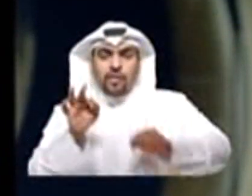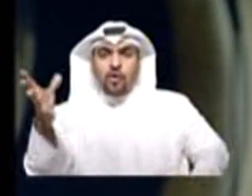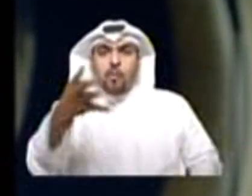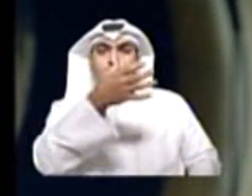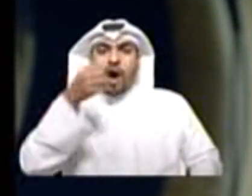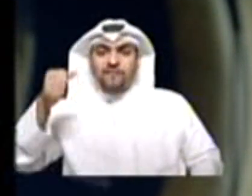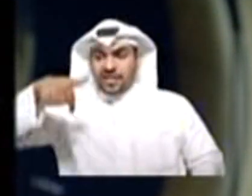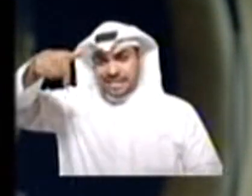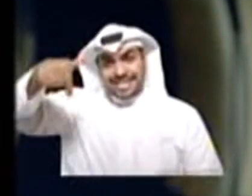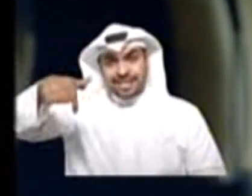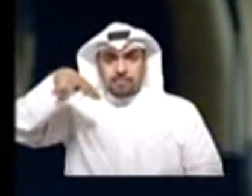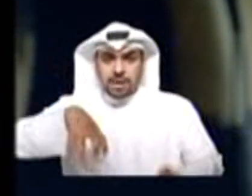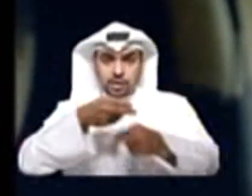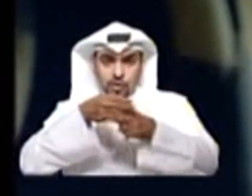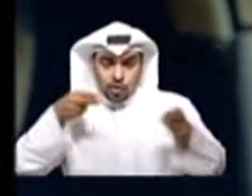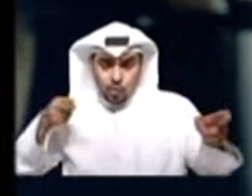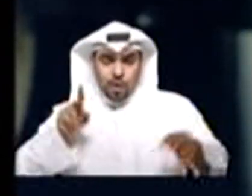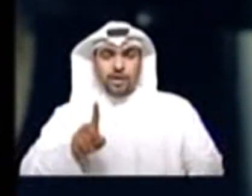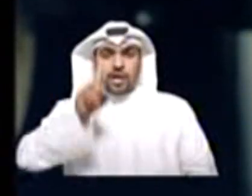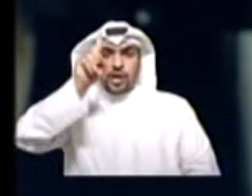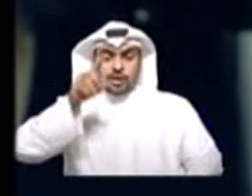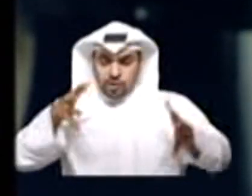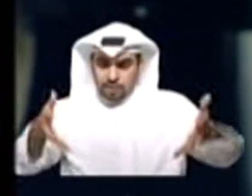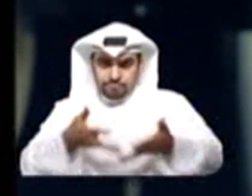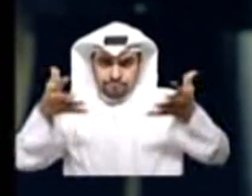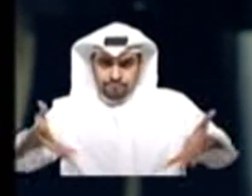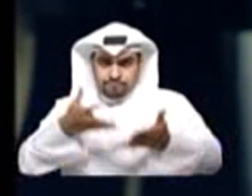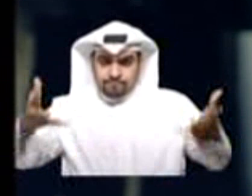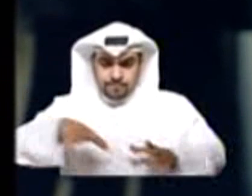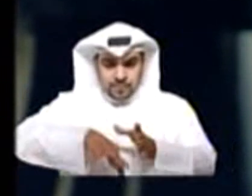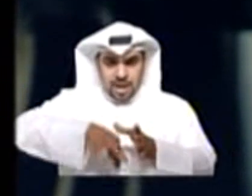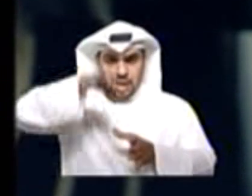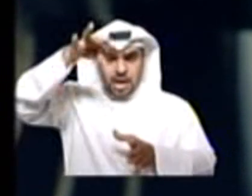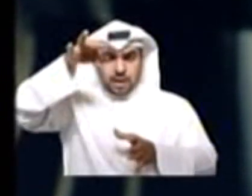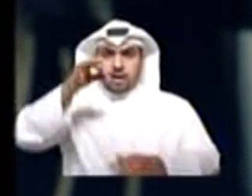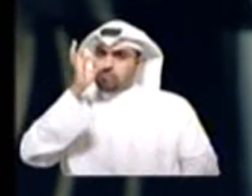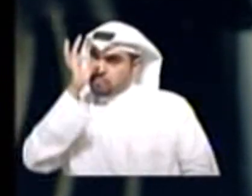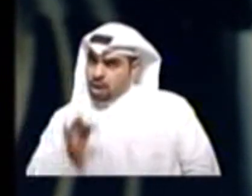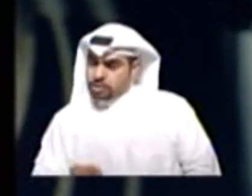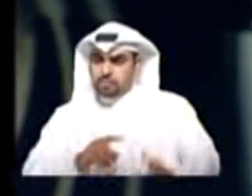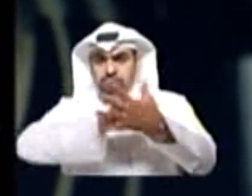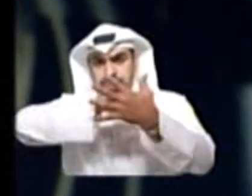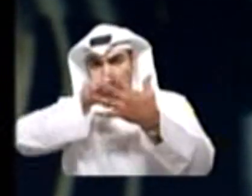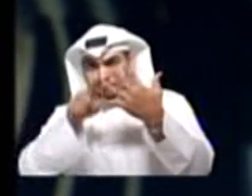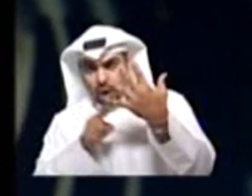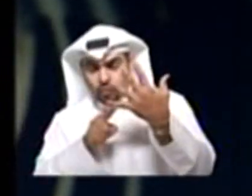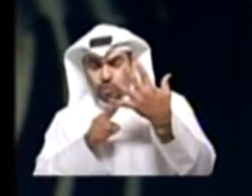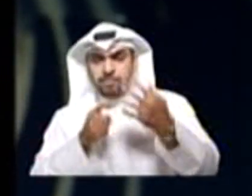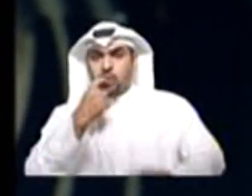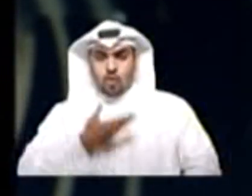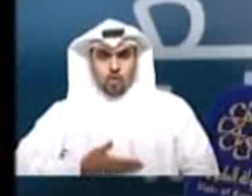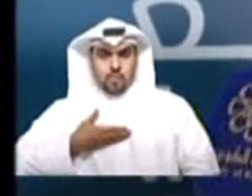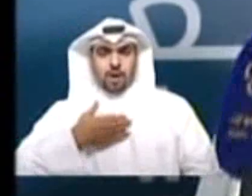آلية الاختيار بالقرعة وفق ضوابط معينة، وإلا وألا يتجاوز العمر